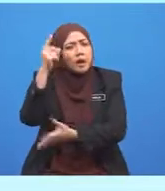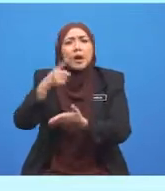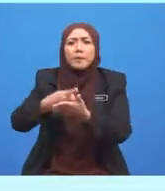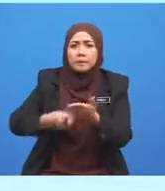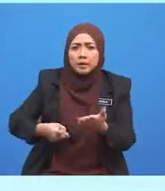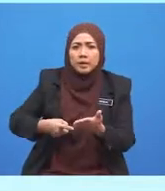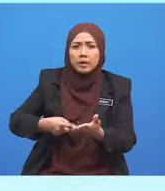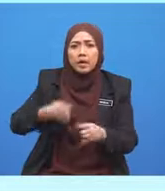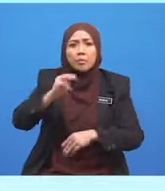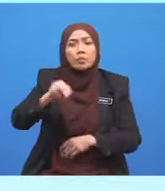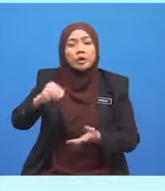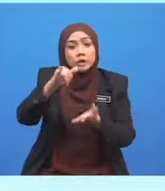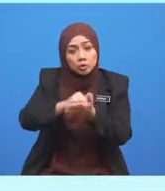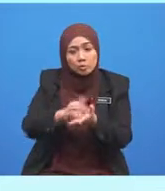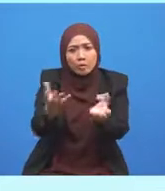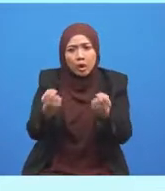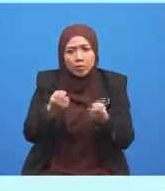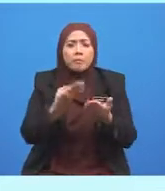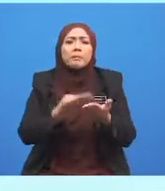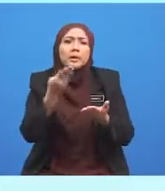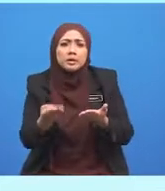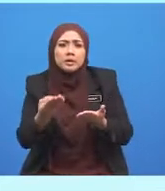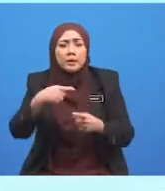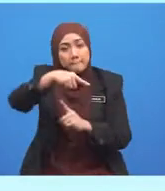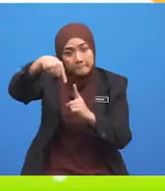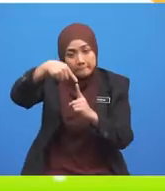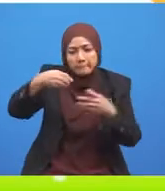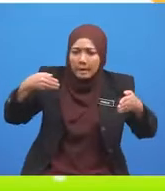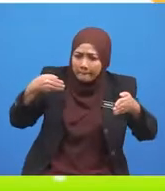perlu dia beli sesampainya di sekolah.